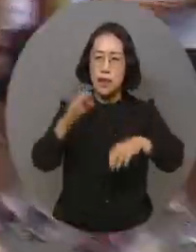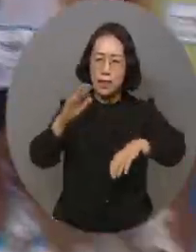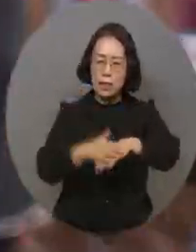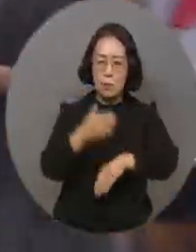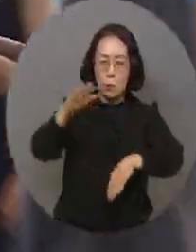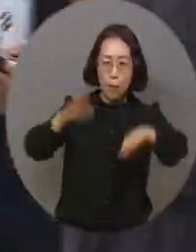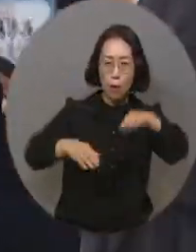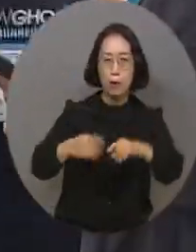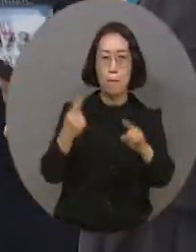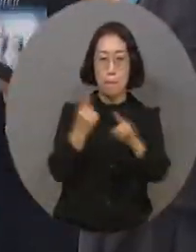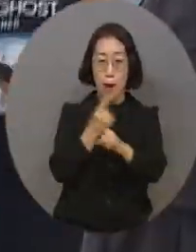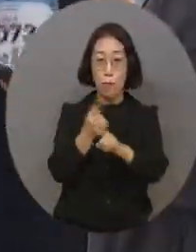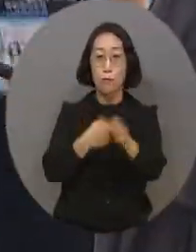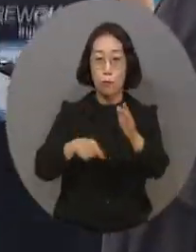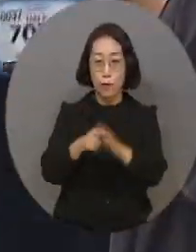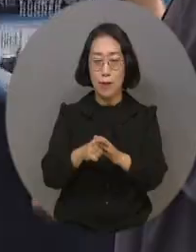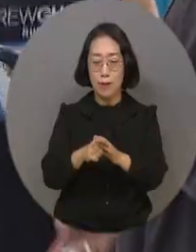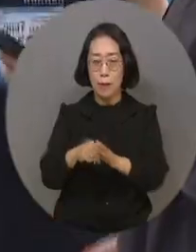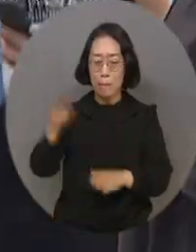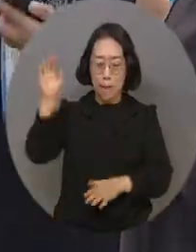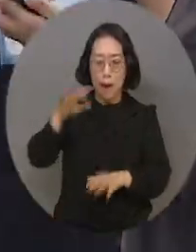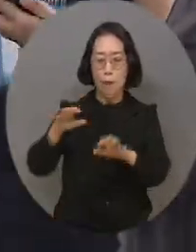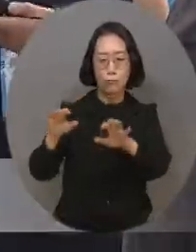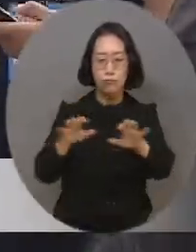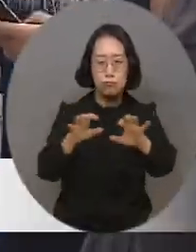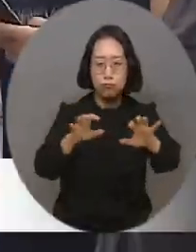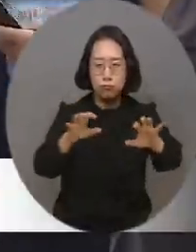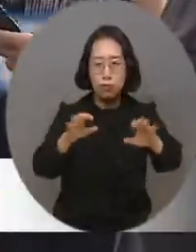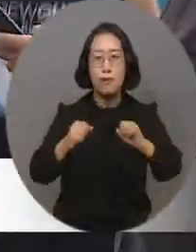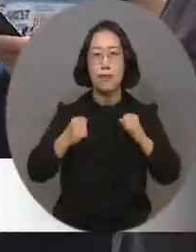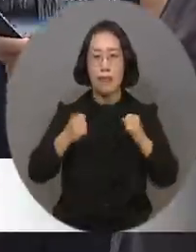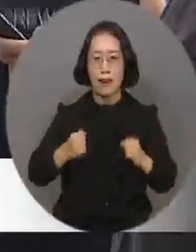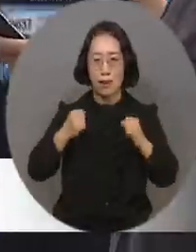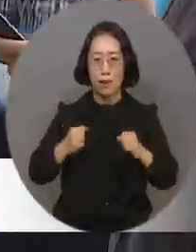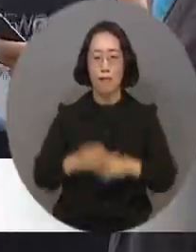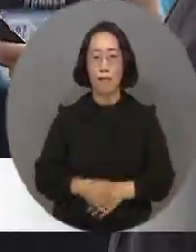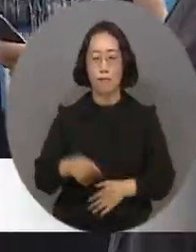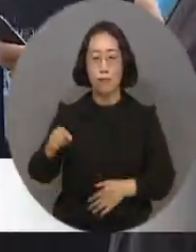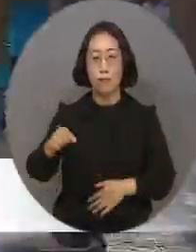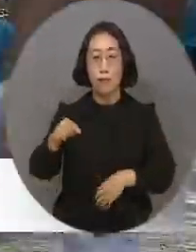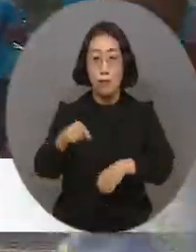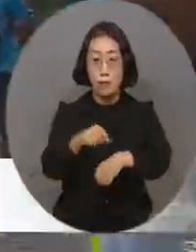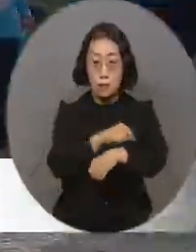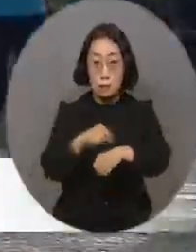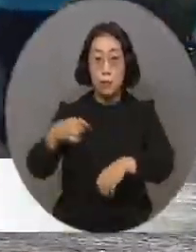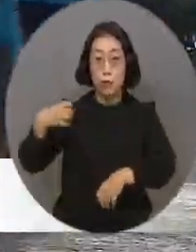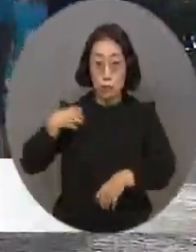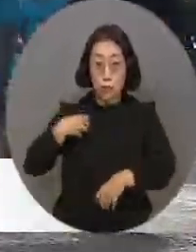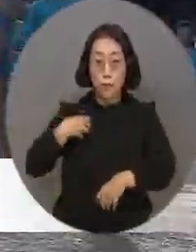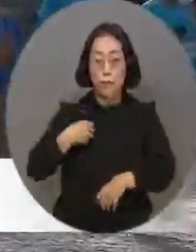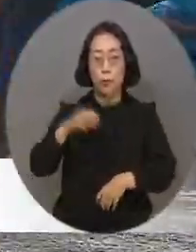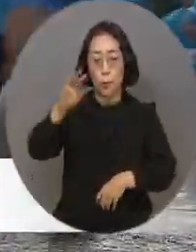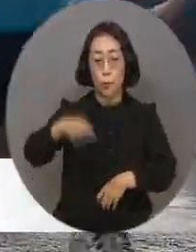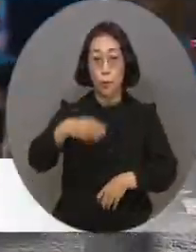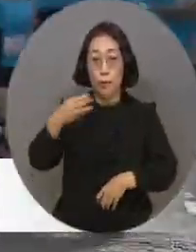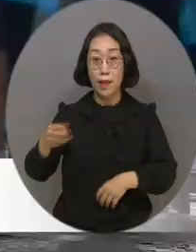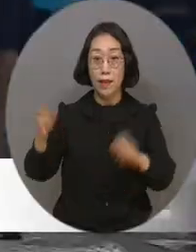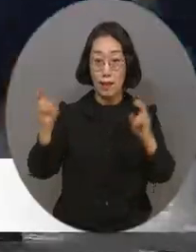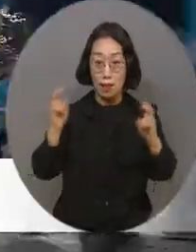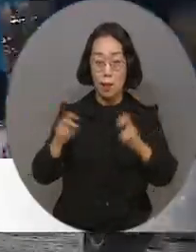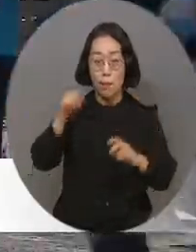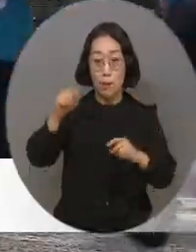인식을 바로잡기 위해 달렸습니다. 이번 행사를 주최한 스페셜 올림픽 코리아와 롯데는 이번